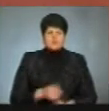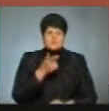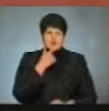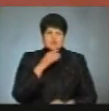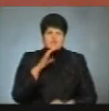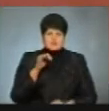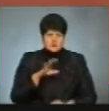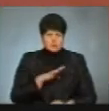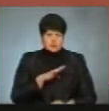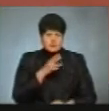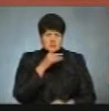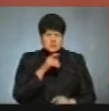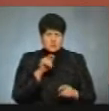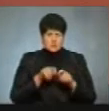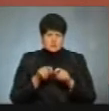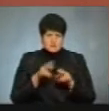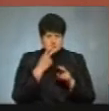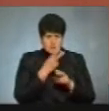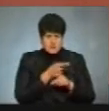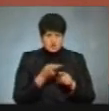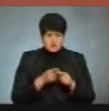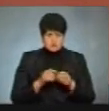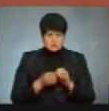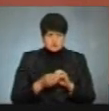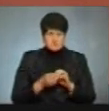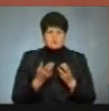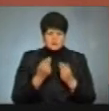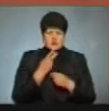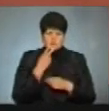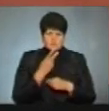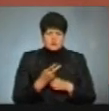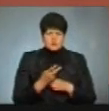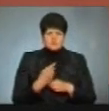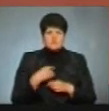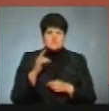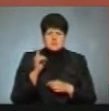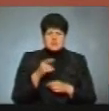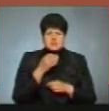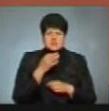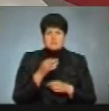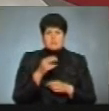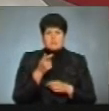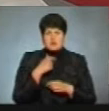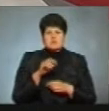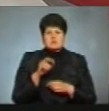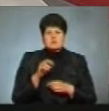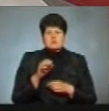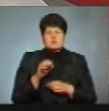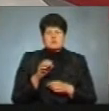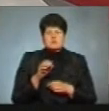Пане Василю, чи були ви сьогодні під час обстеження, чи бачили ви ці недоліки? Так, бачив. Ви знаєте, як сказав пан Руслан